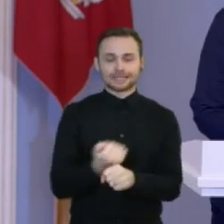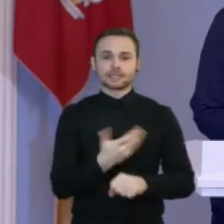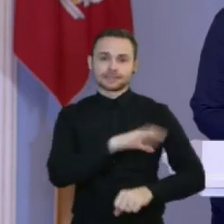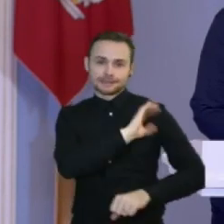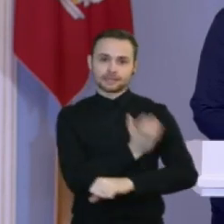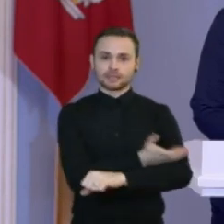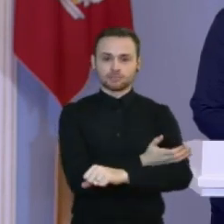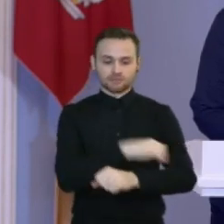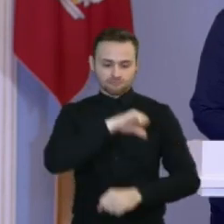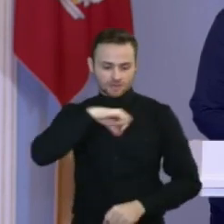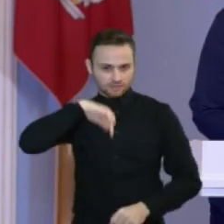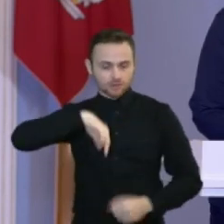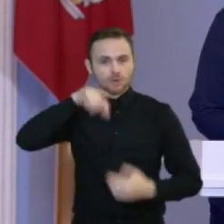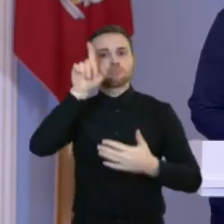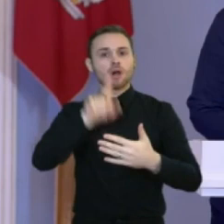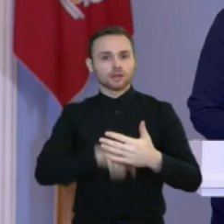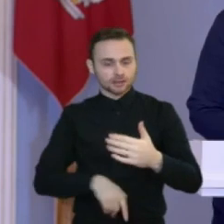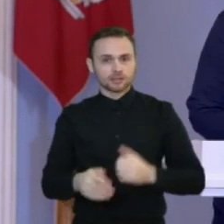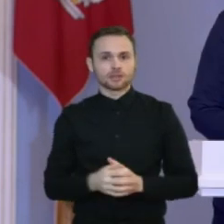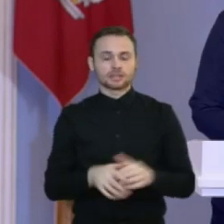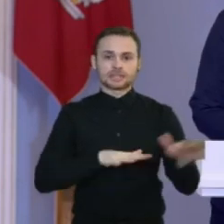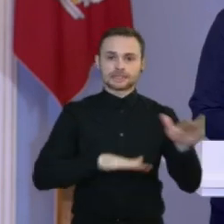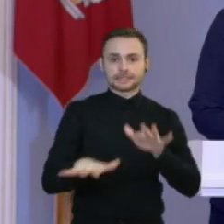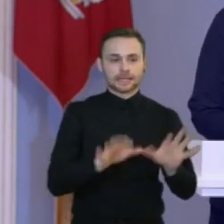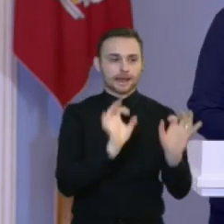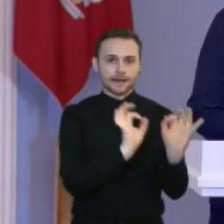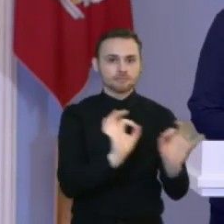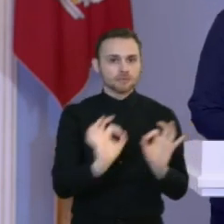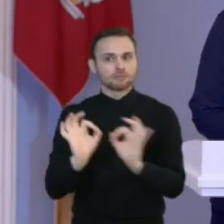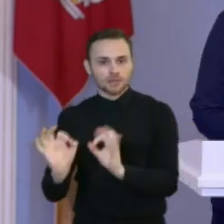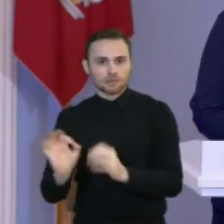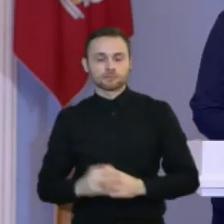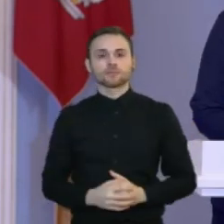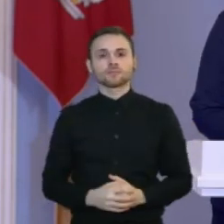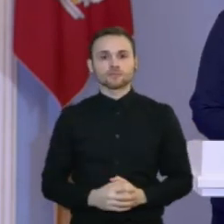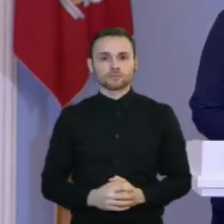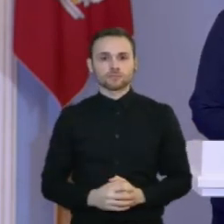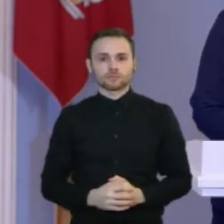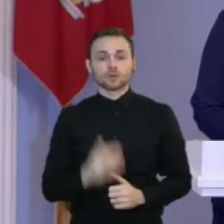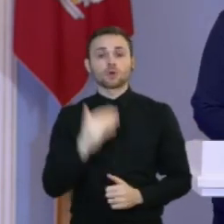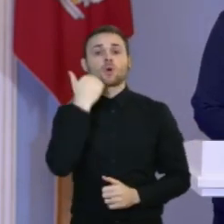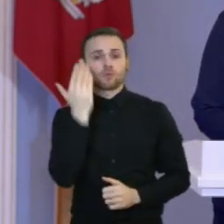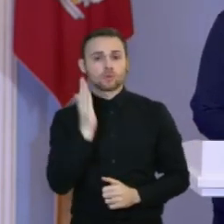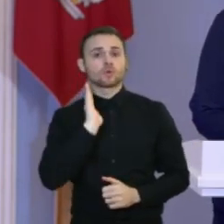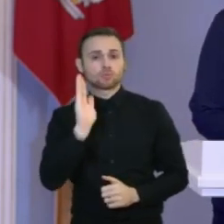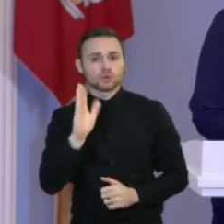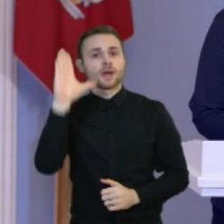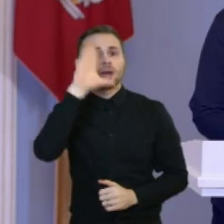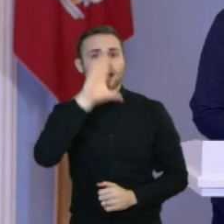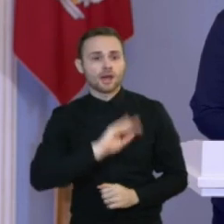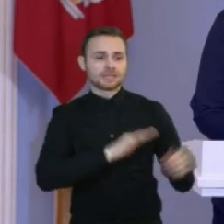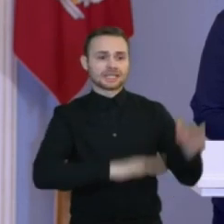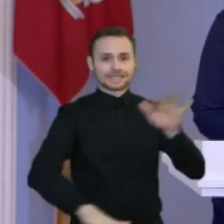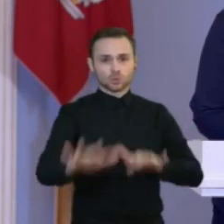pasitikinčia savimi, operatyviai reaguojančia į kitos pusės veiksmus. Ir tada mes suvaldysime